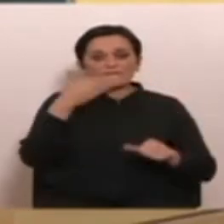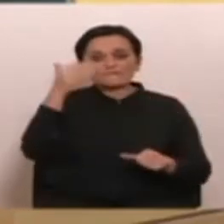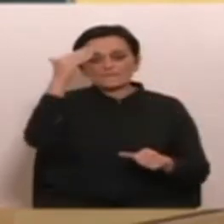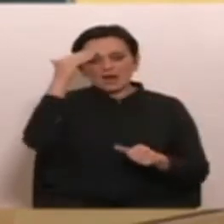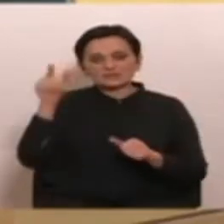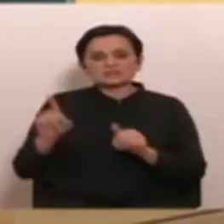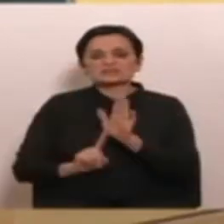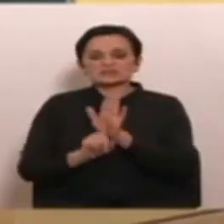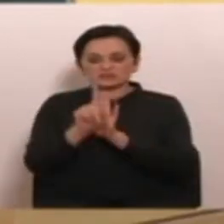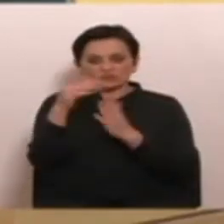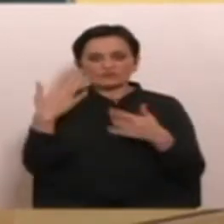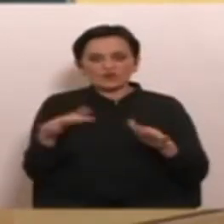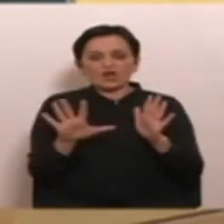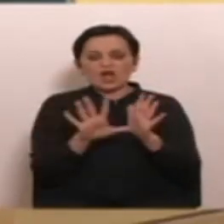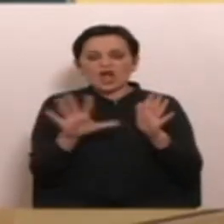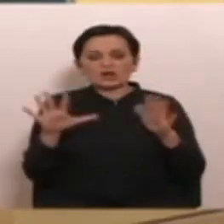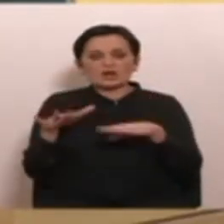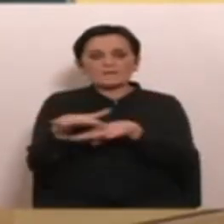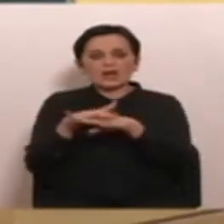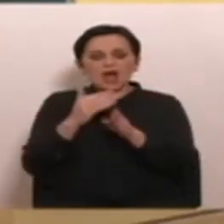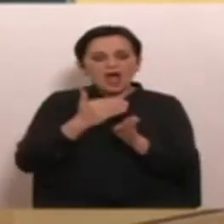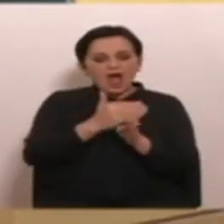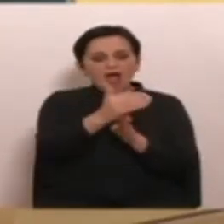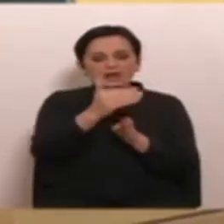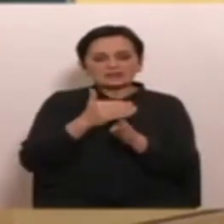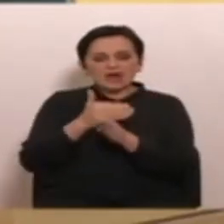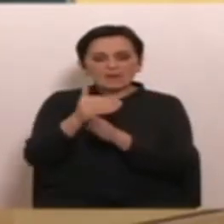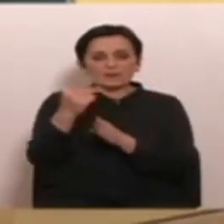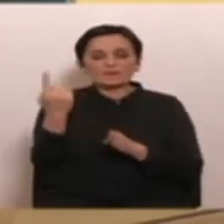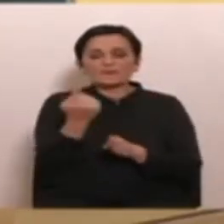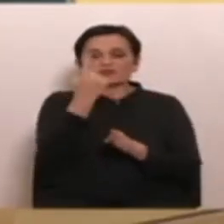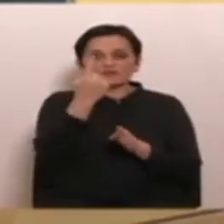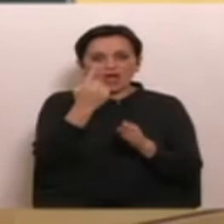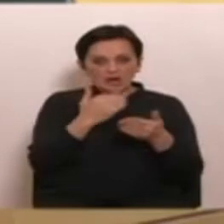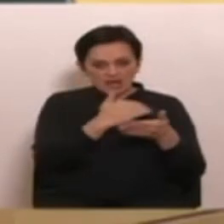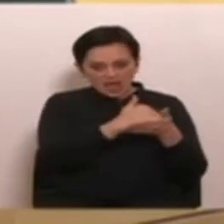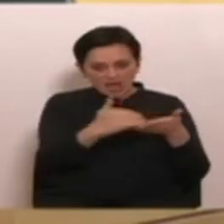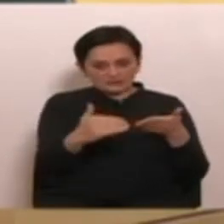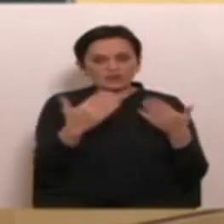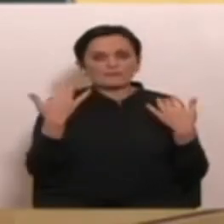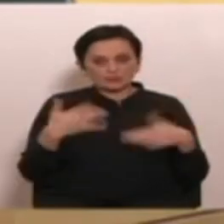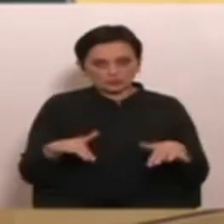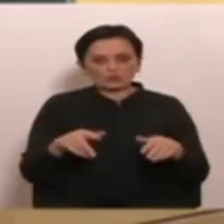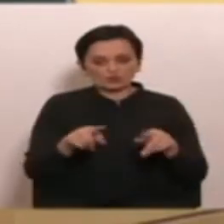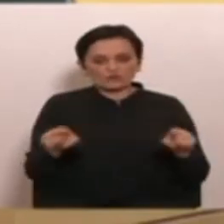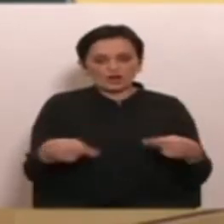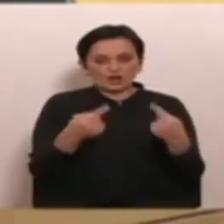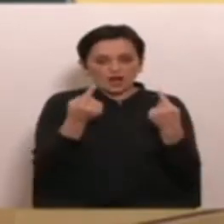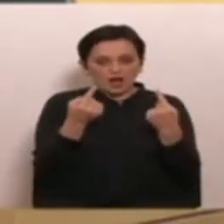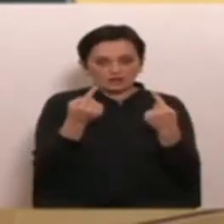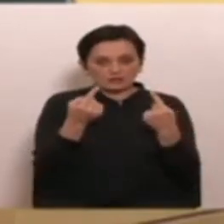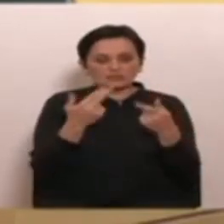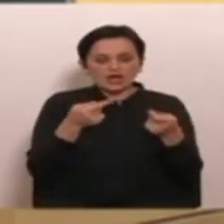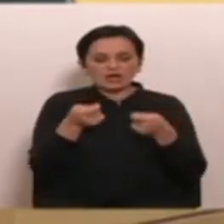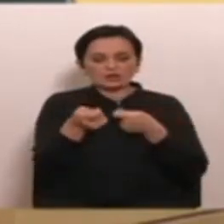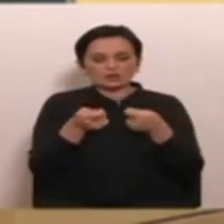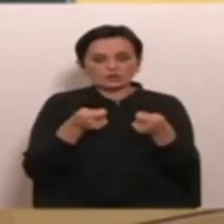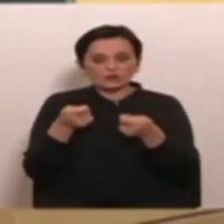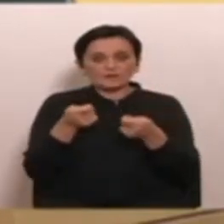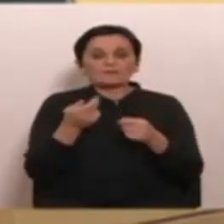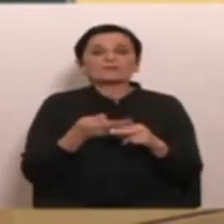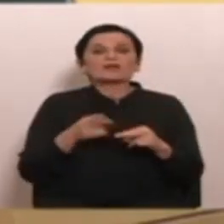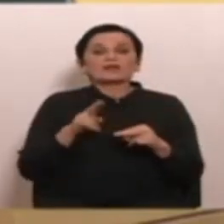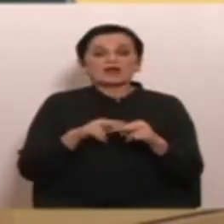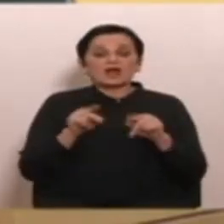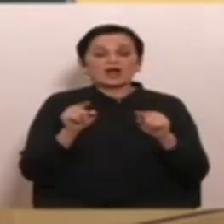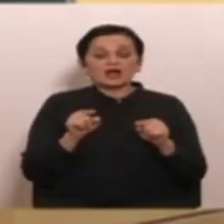დავიწყეთ ელექტროენერგეტიკული ბაზრის ეტაპობრივი გახსნა, პირველი ეტაპი უკვე განხორციელდა და დერეგულირება. აღნიშნული